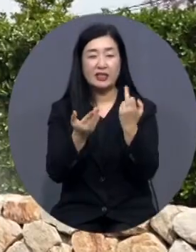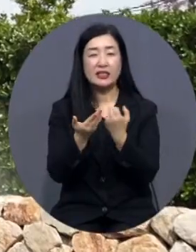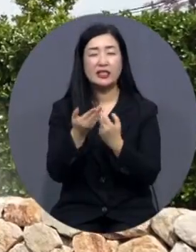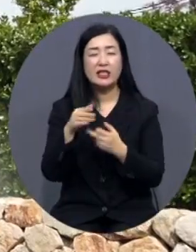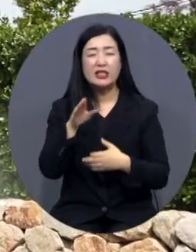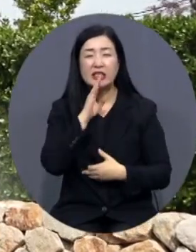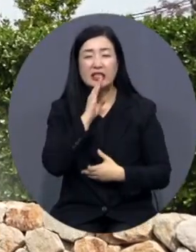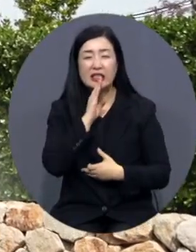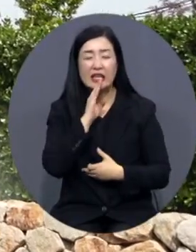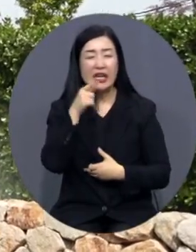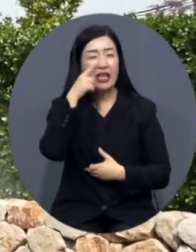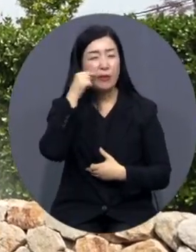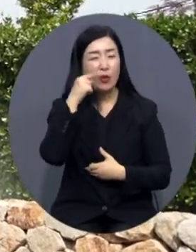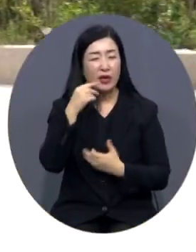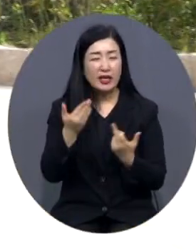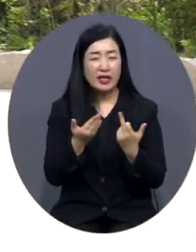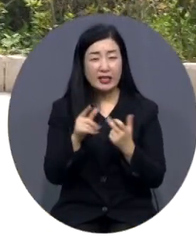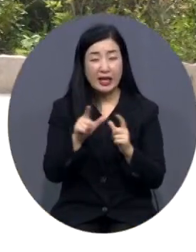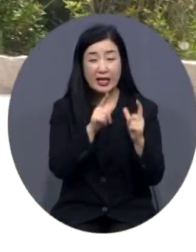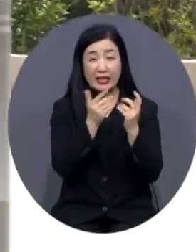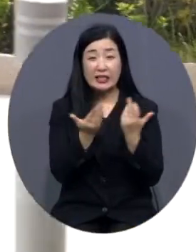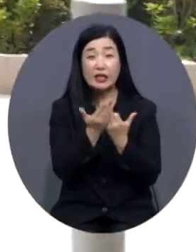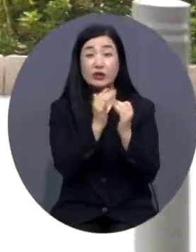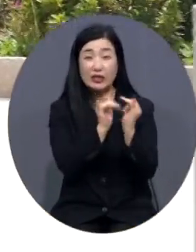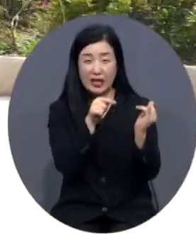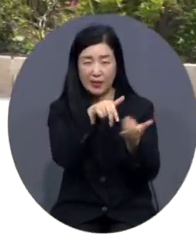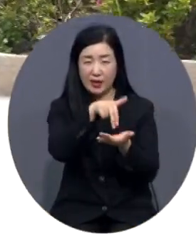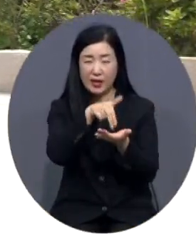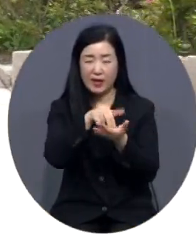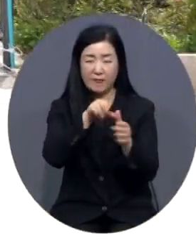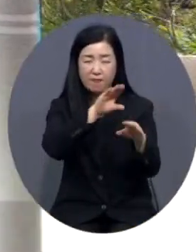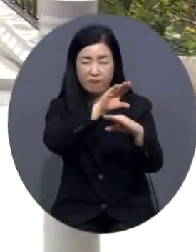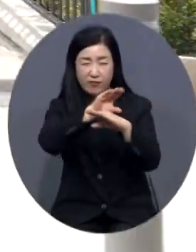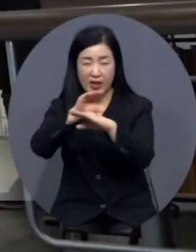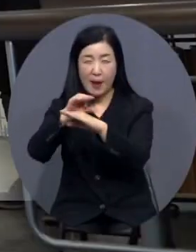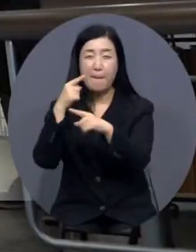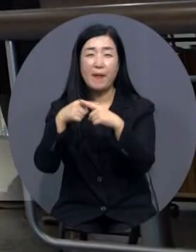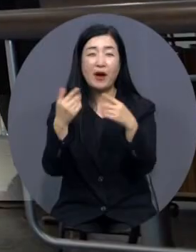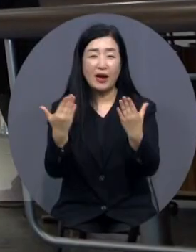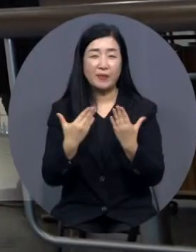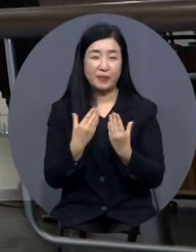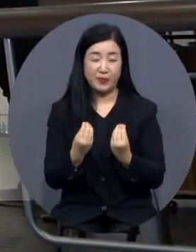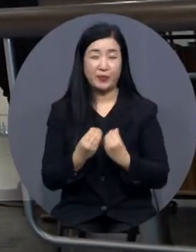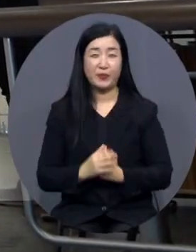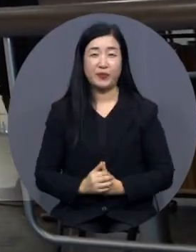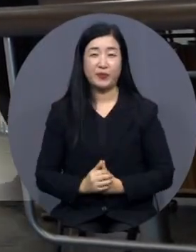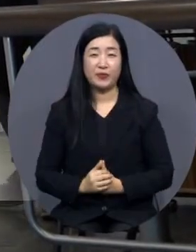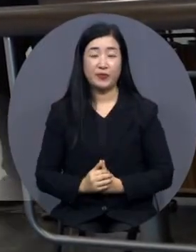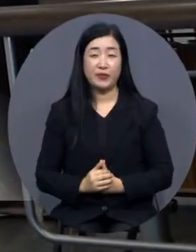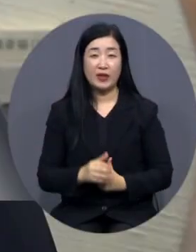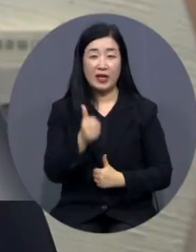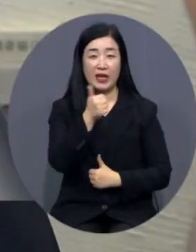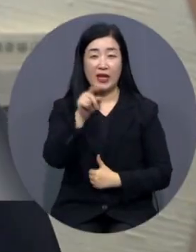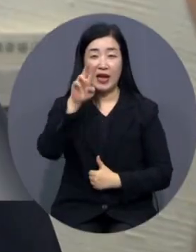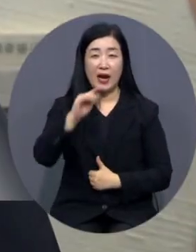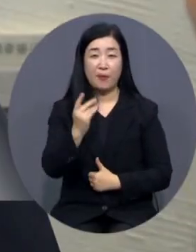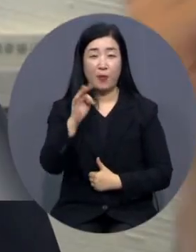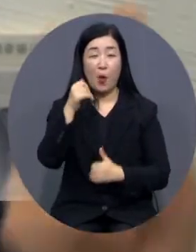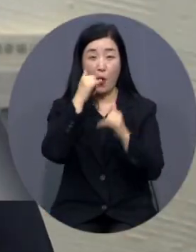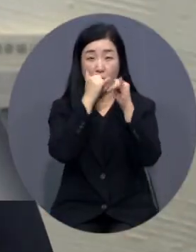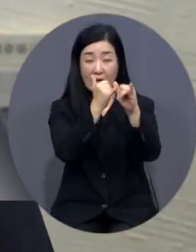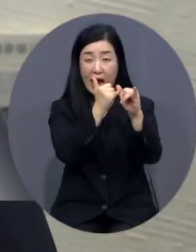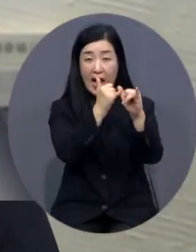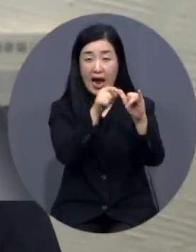제주인의 삶과 사라지는 기억, 한일 관계를 심층적으로 취재했다는 평가를 받았습니다. 학봉상은